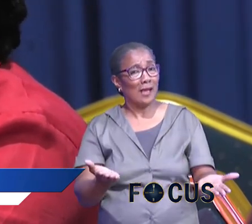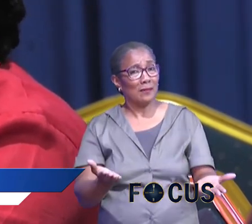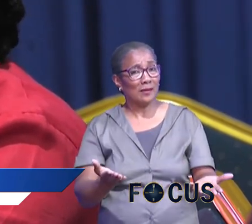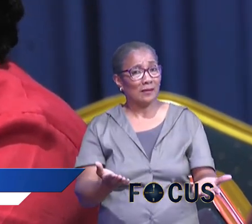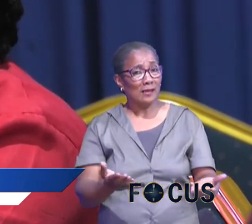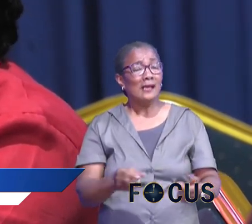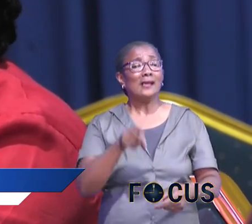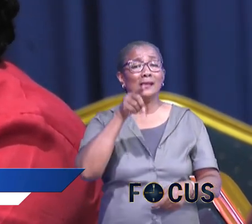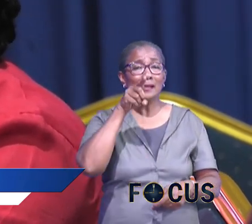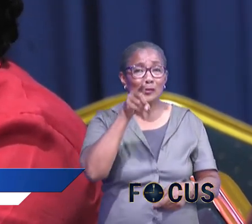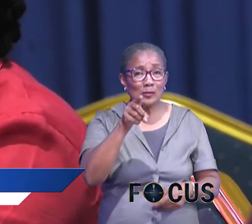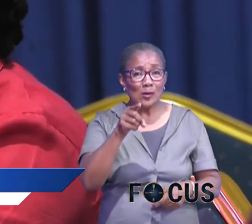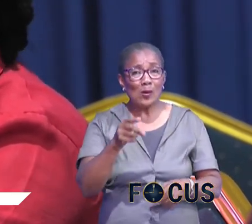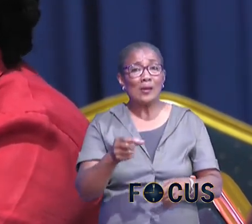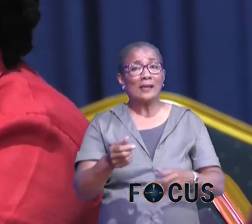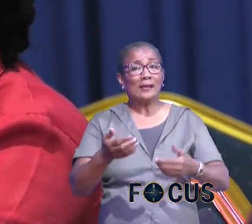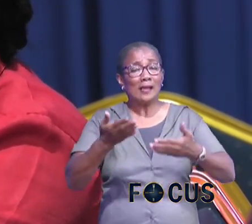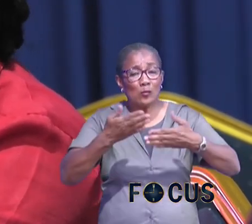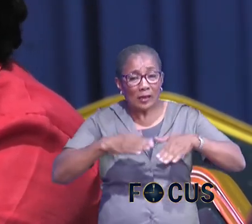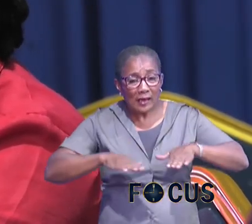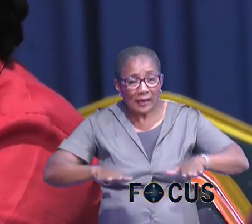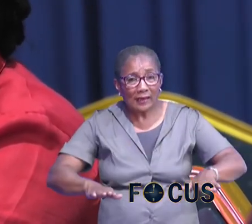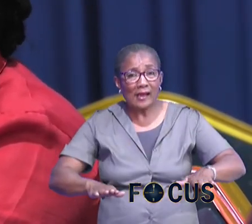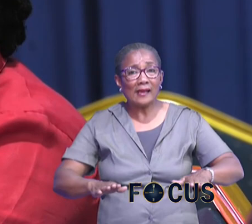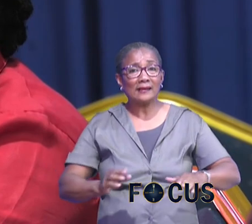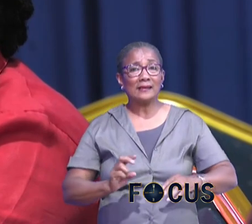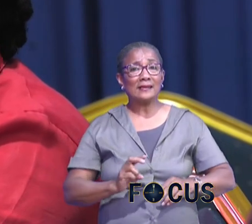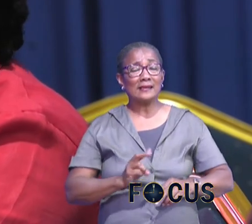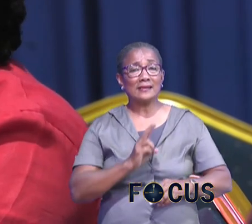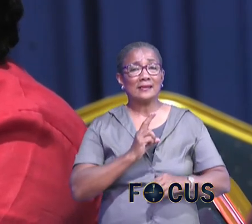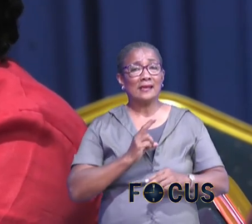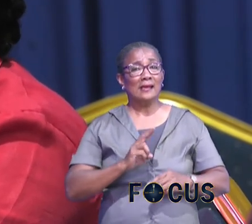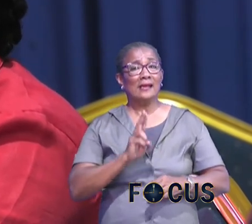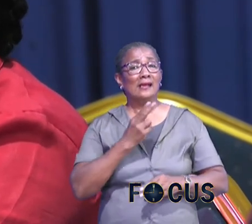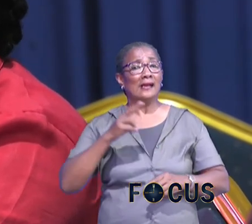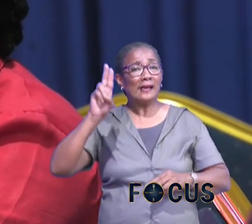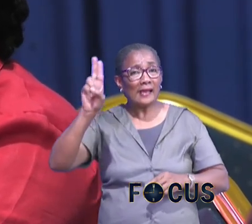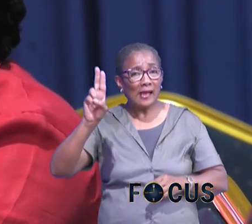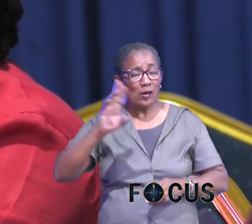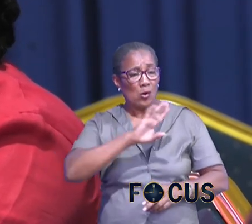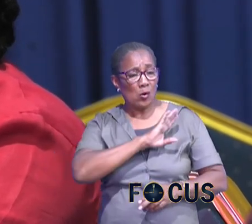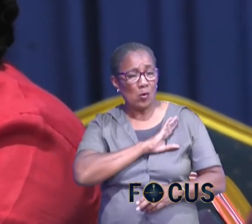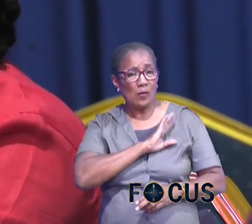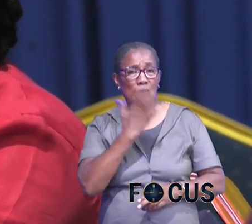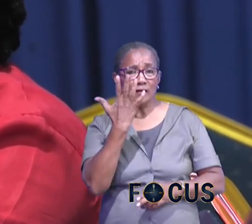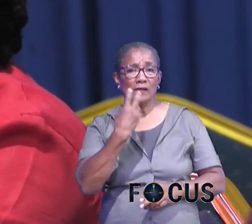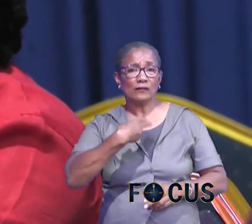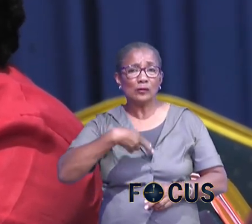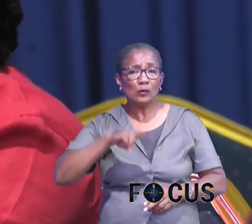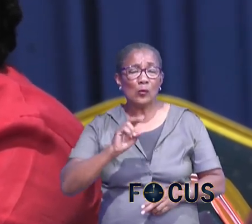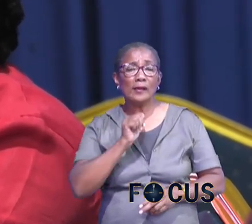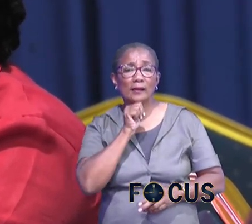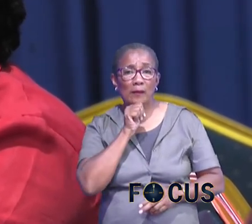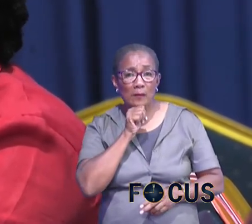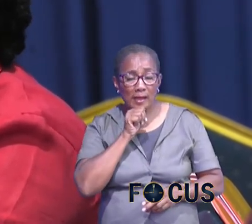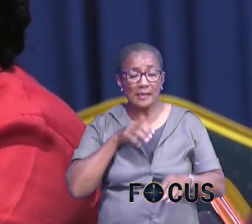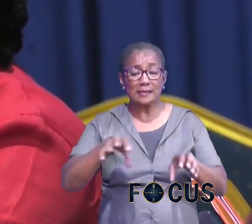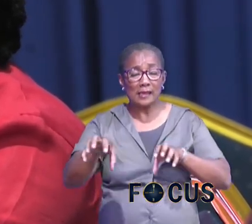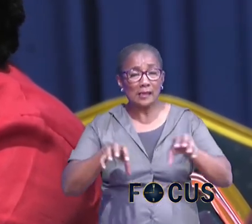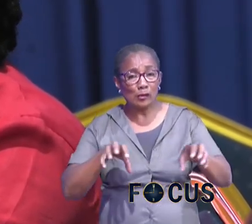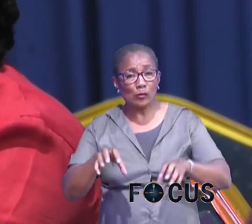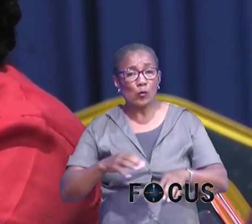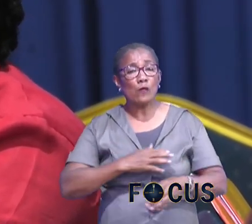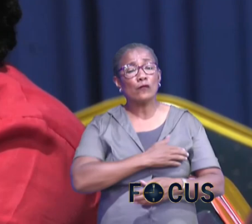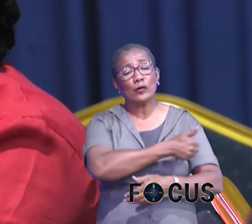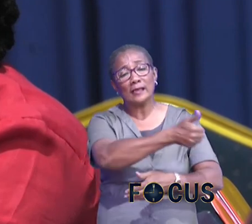is uw democratisch recht. Maar ook doet dat die 25 mei, nou een risico, die u alamala, als